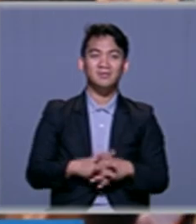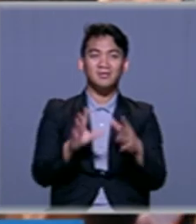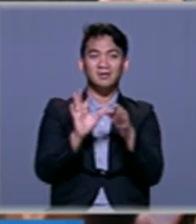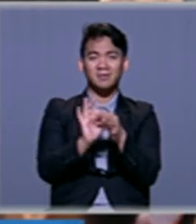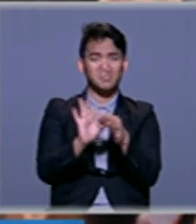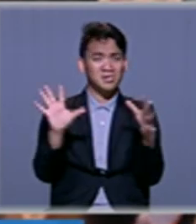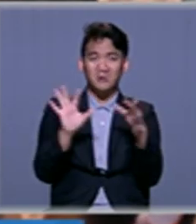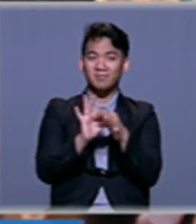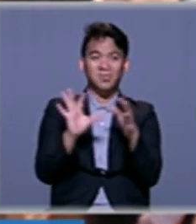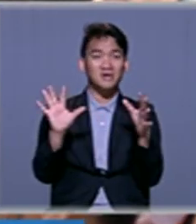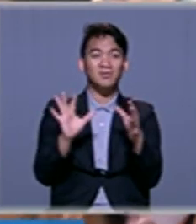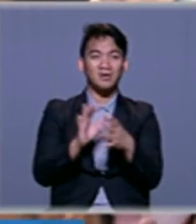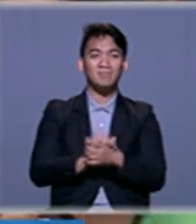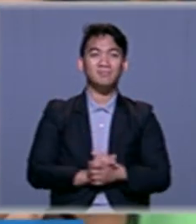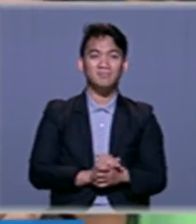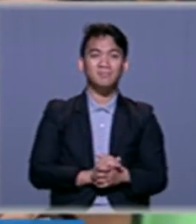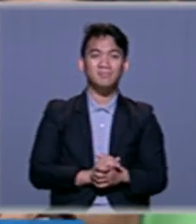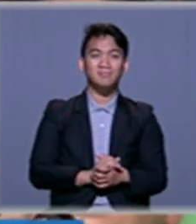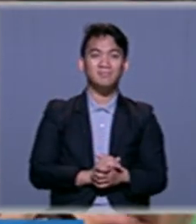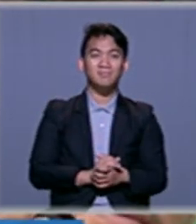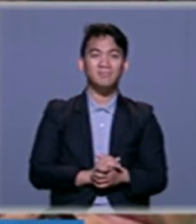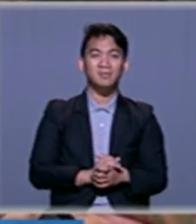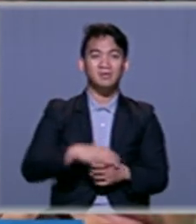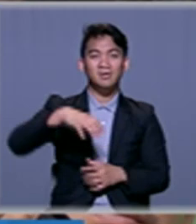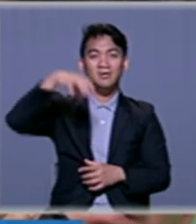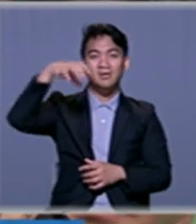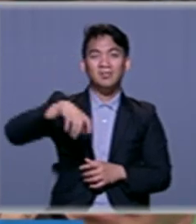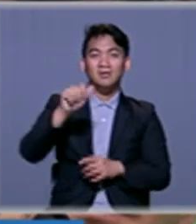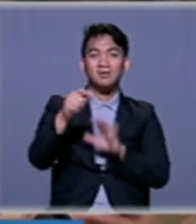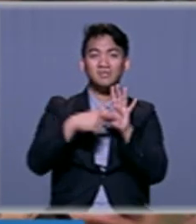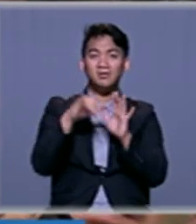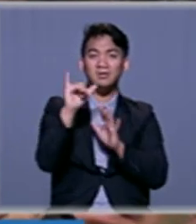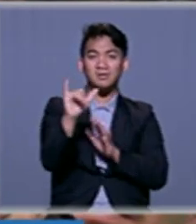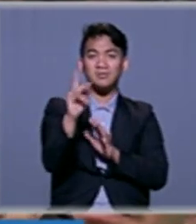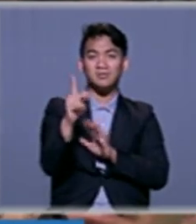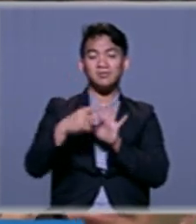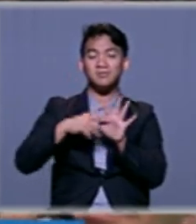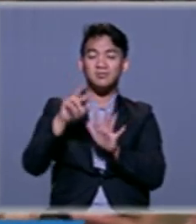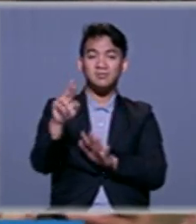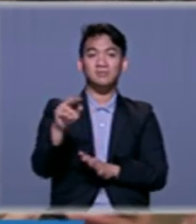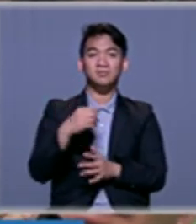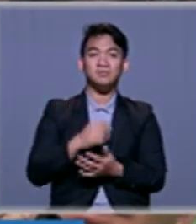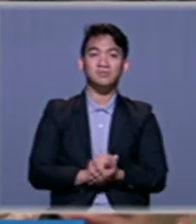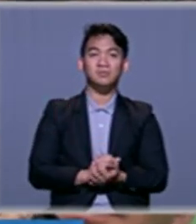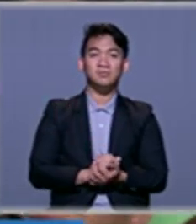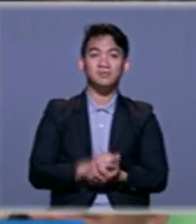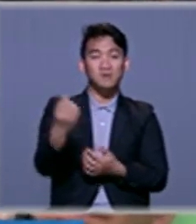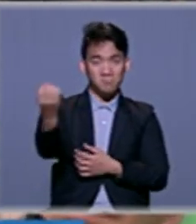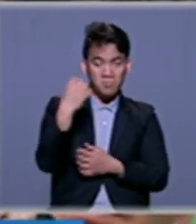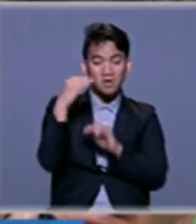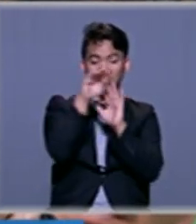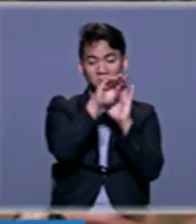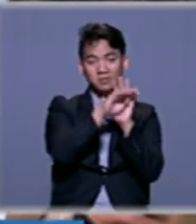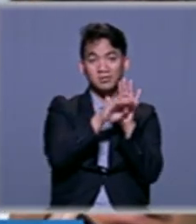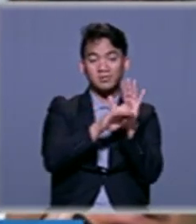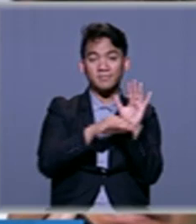ไรกับการทำงานการเมืองต่อนะครับสำนักงานอัยการนะครับและสำนักงานอัยการก็ได้แจ้งพวกเราว่าขั้นตอนต่อไปในการเดินหน้า